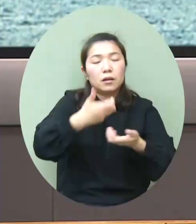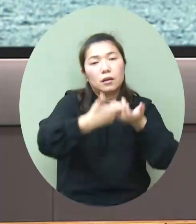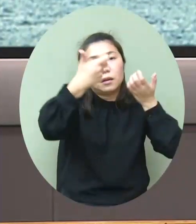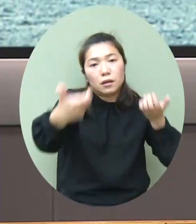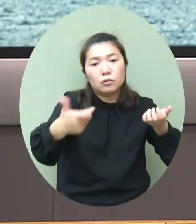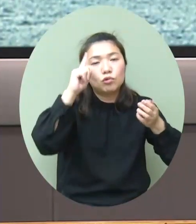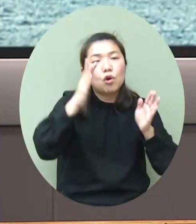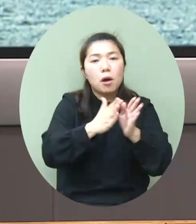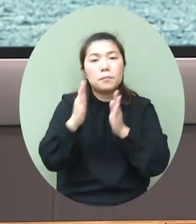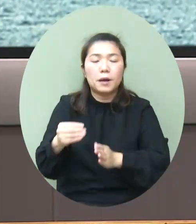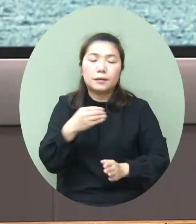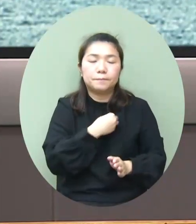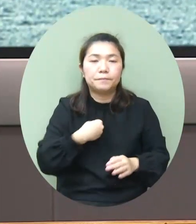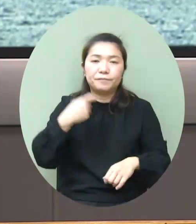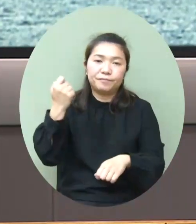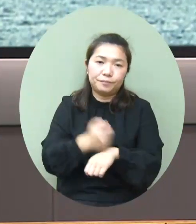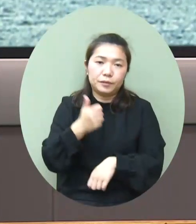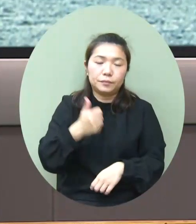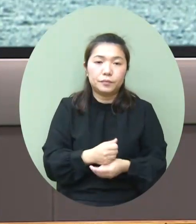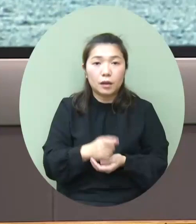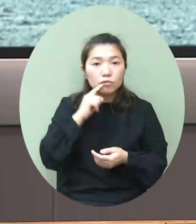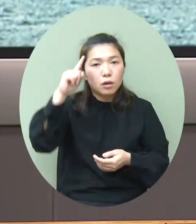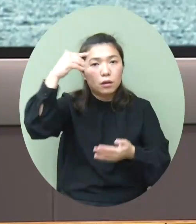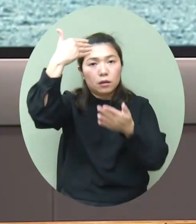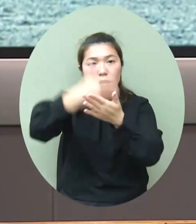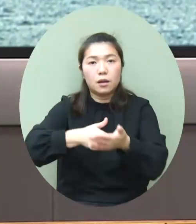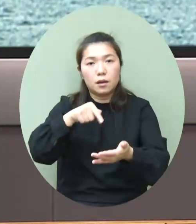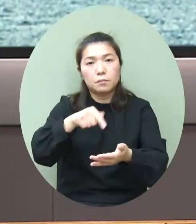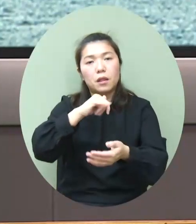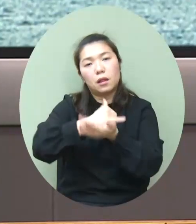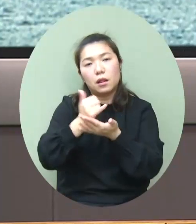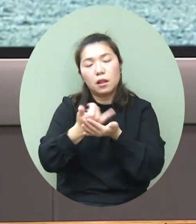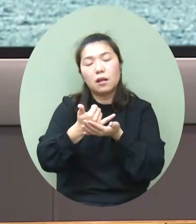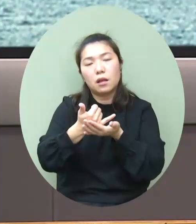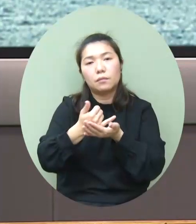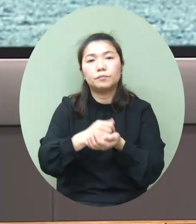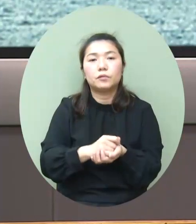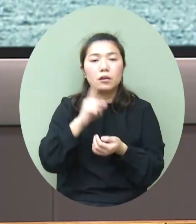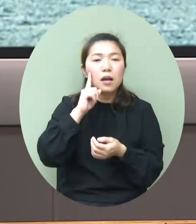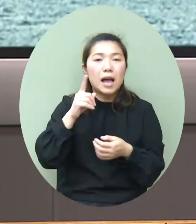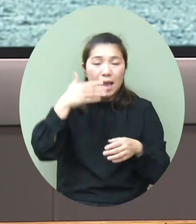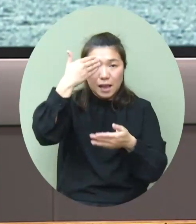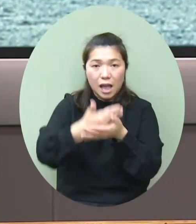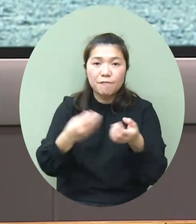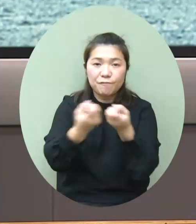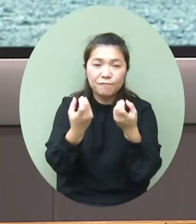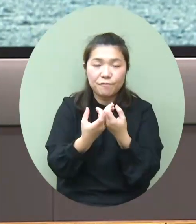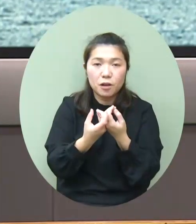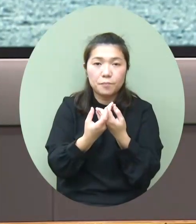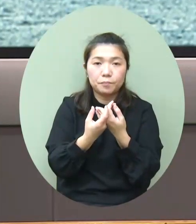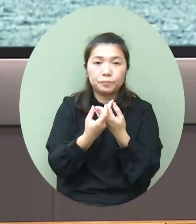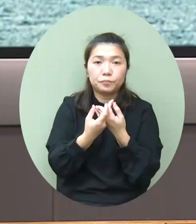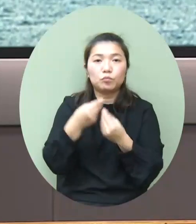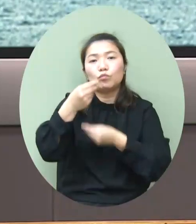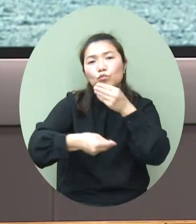查，交给我们安排治疗。希望第一能减低死亡率，第二减低